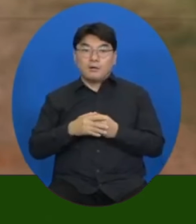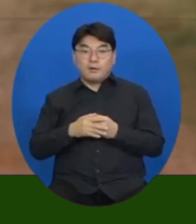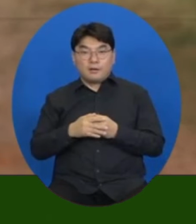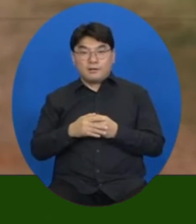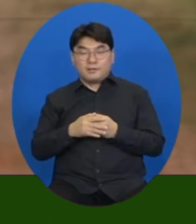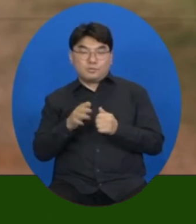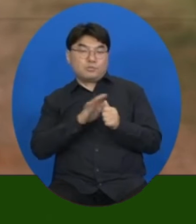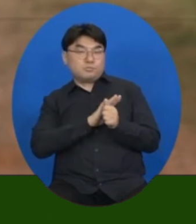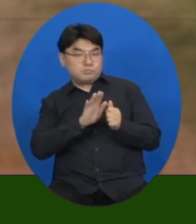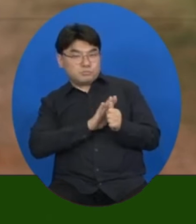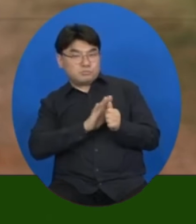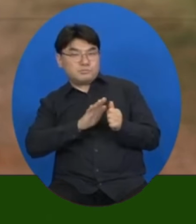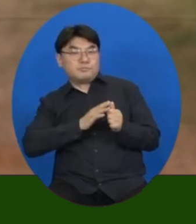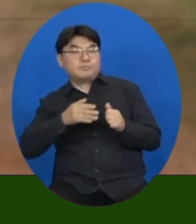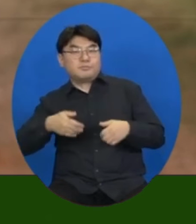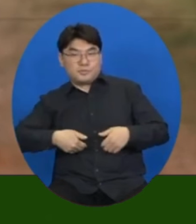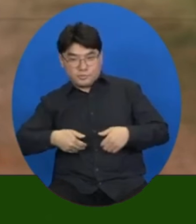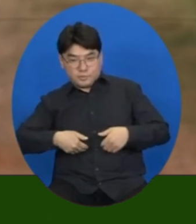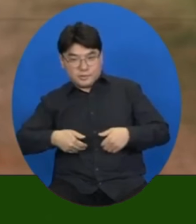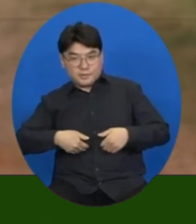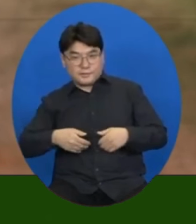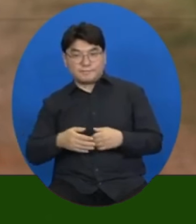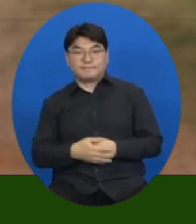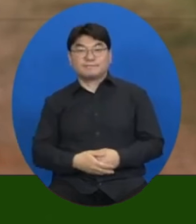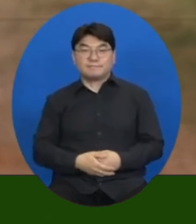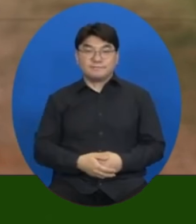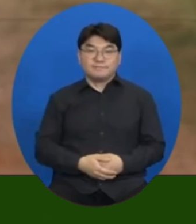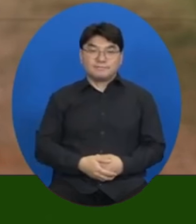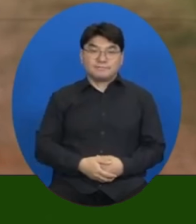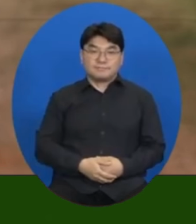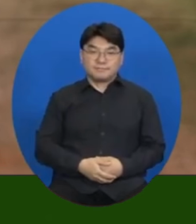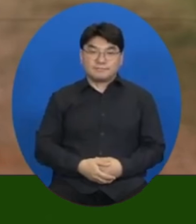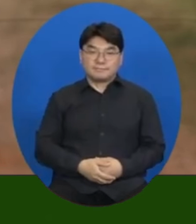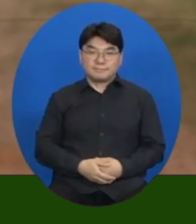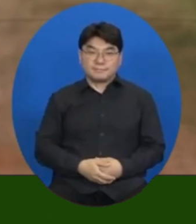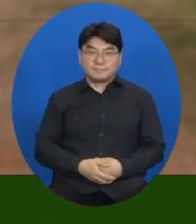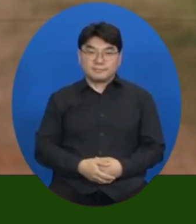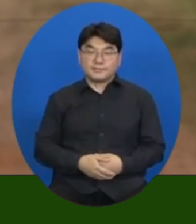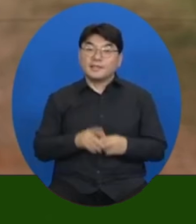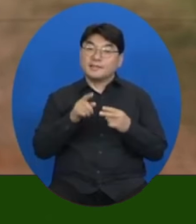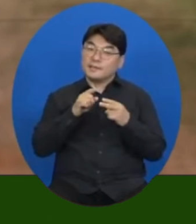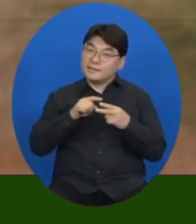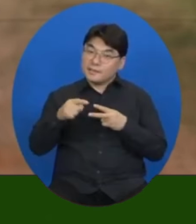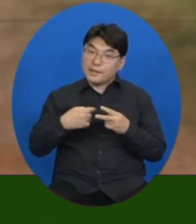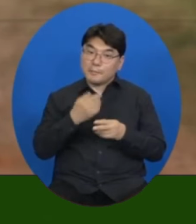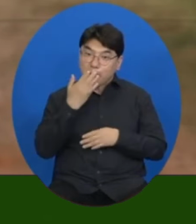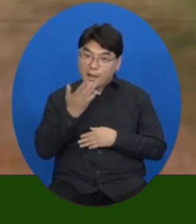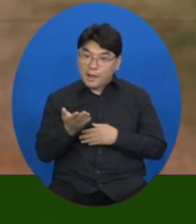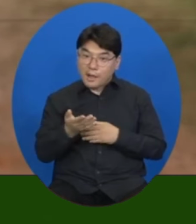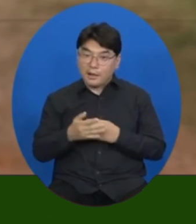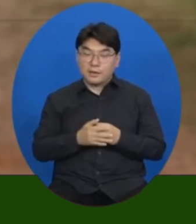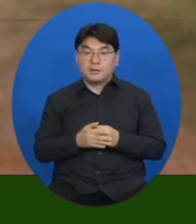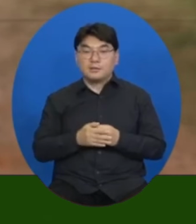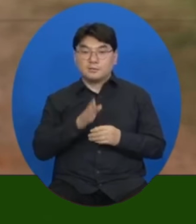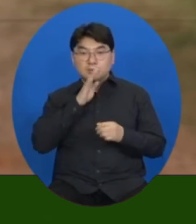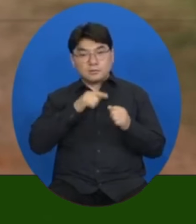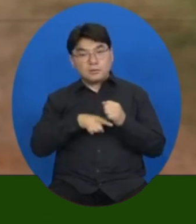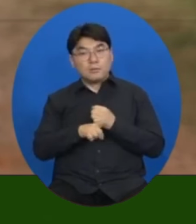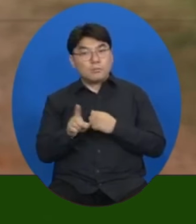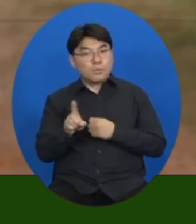옆에서 예 다시 기초부터 다시 뭔지 이해하시겠죠 진리라고 하는